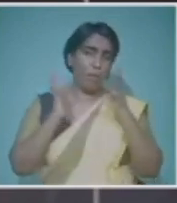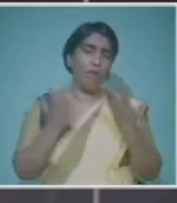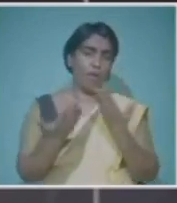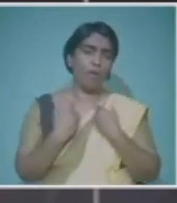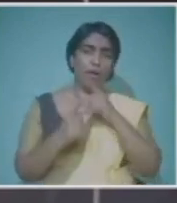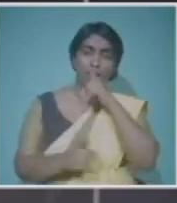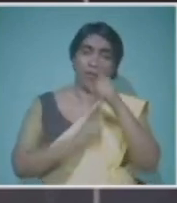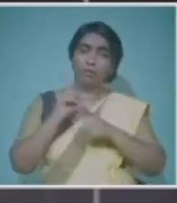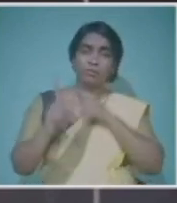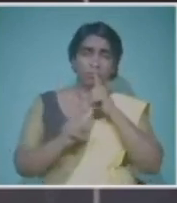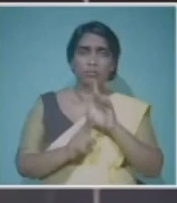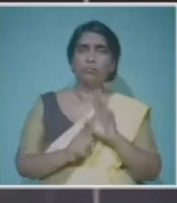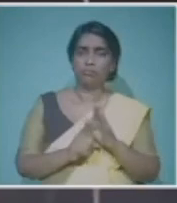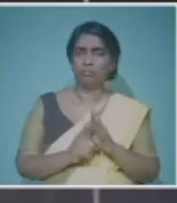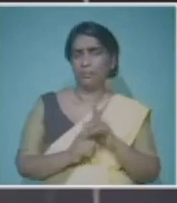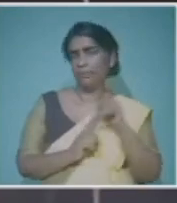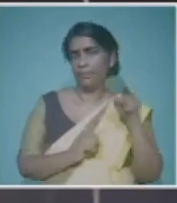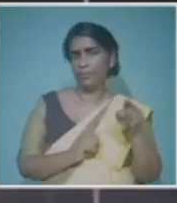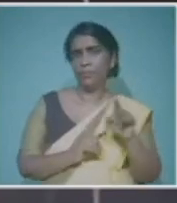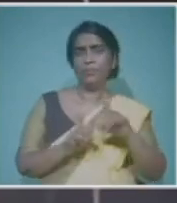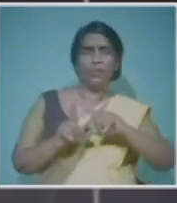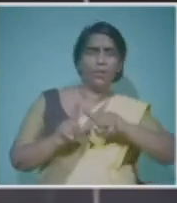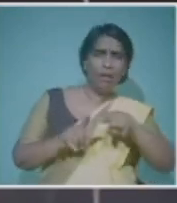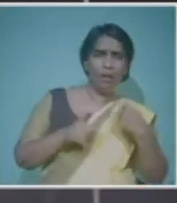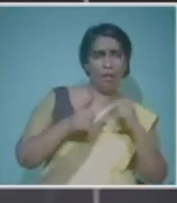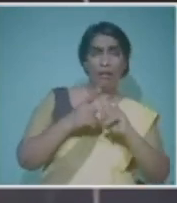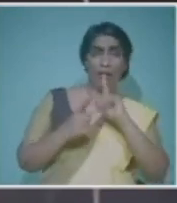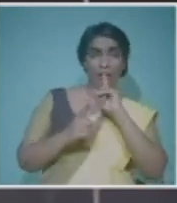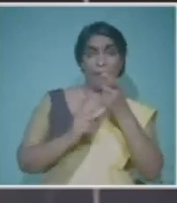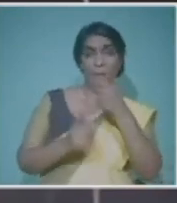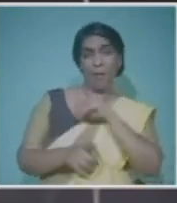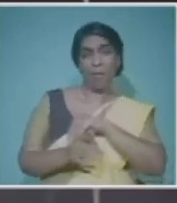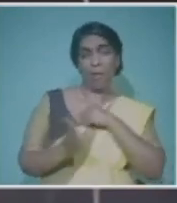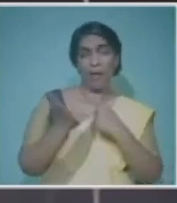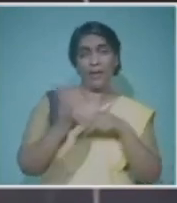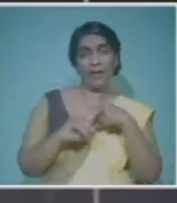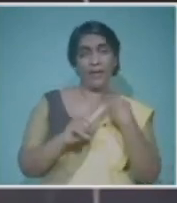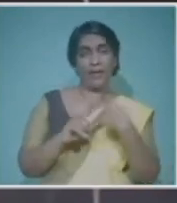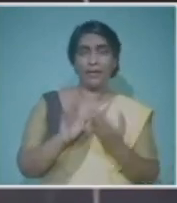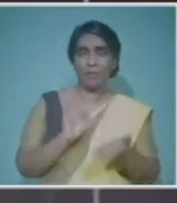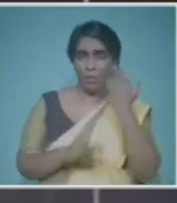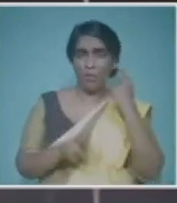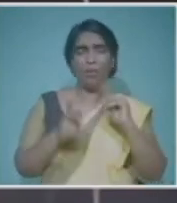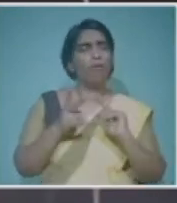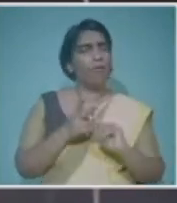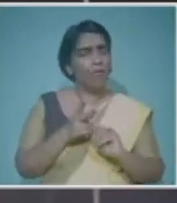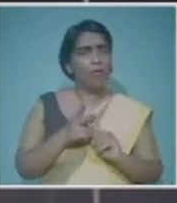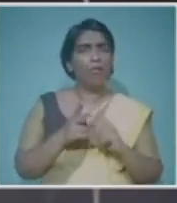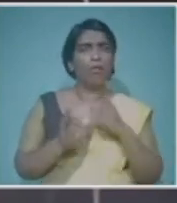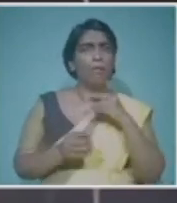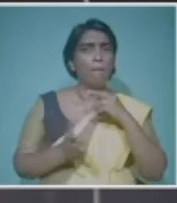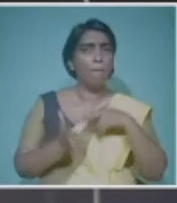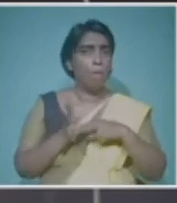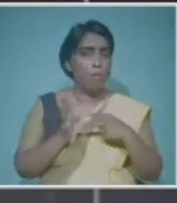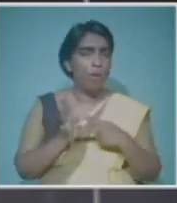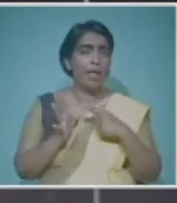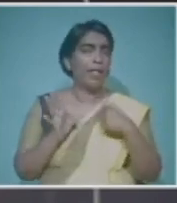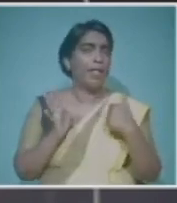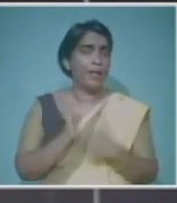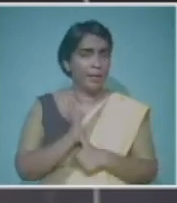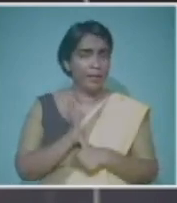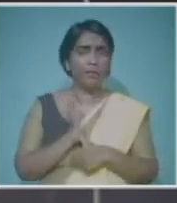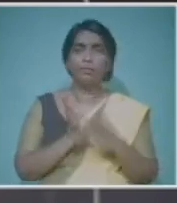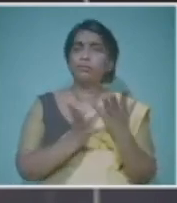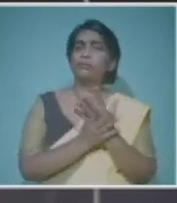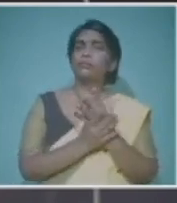දිගින් දිගටම කියනවා. එක පැත්තකින්. අනිත් පැත්තෙන් මේ ක්‍රමෝපාය සංවර්ධන ව්‍යාපෘති පනත